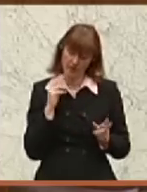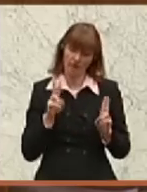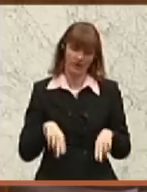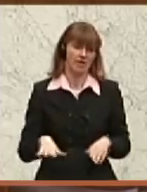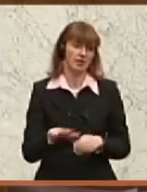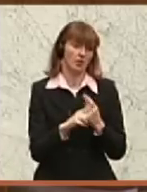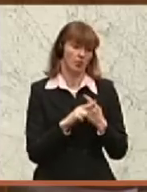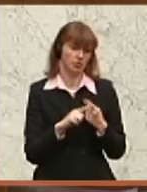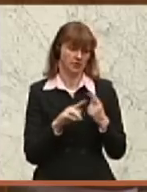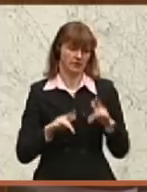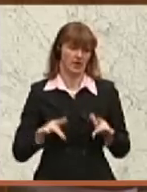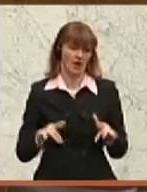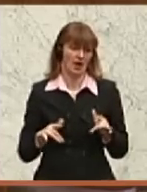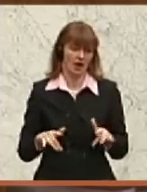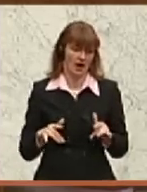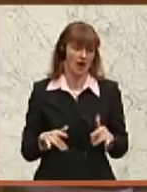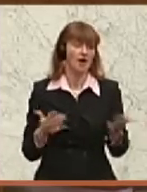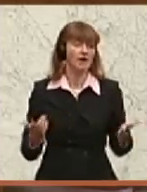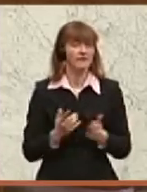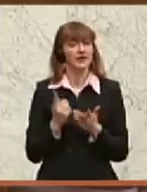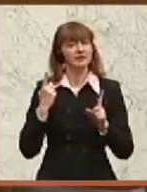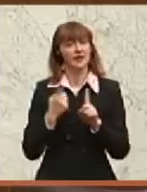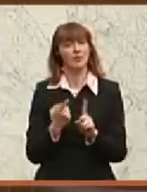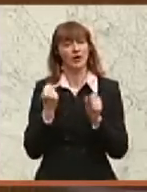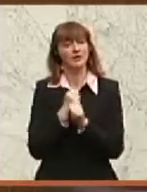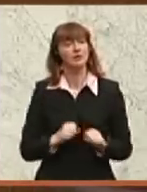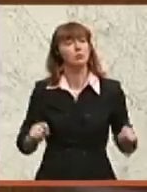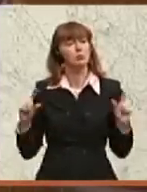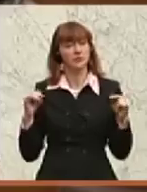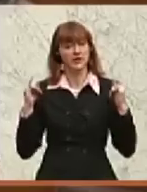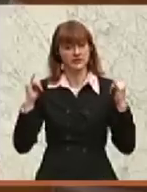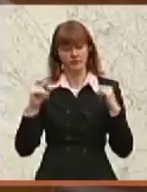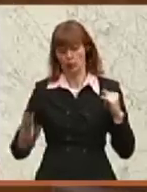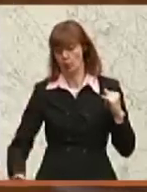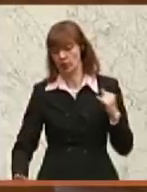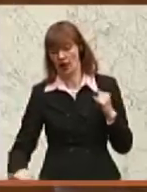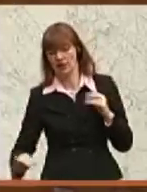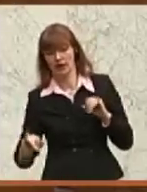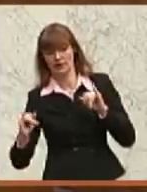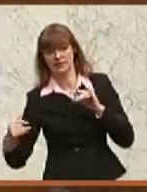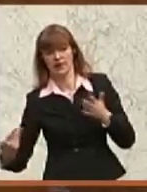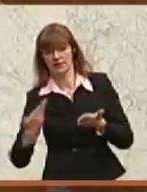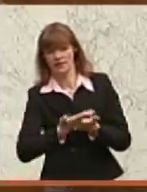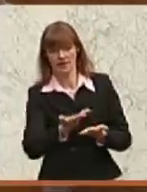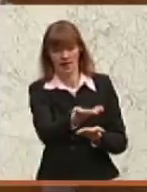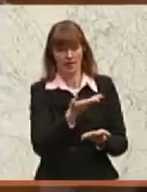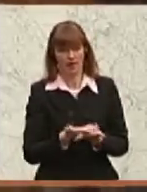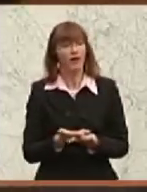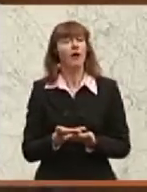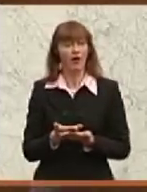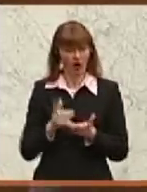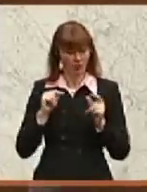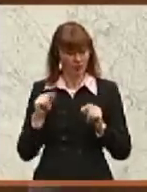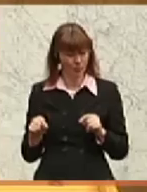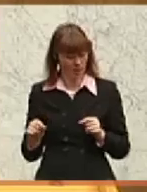Positives. Direkte Demokratie bedeutet Initiative von unten, bedeutet aber auch, dass diese Initiative irgendwann einmal in ein